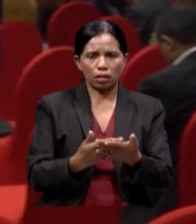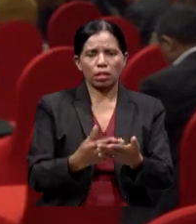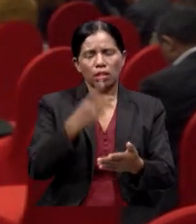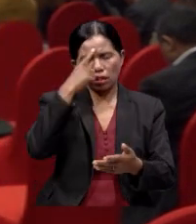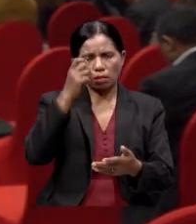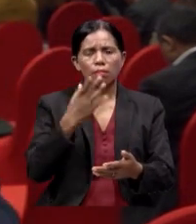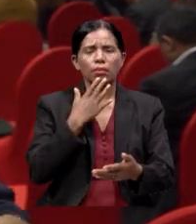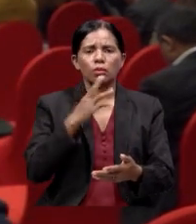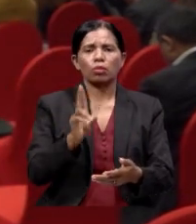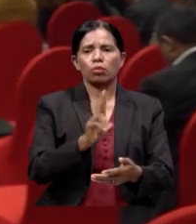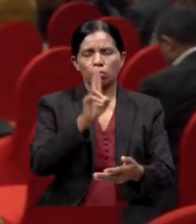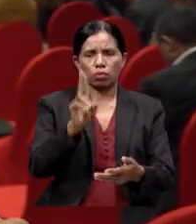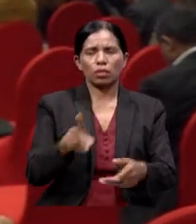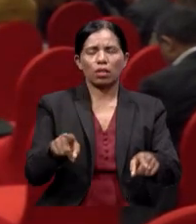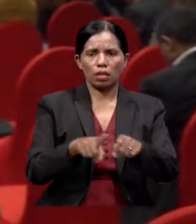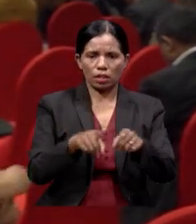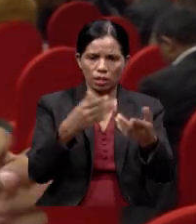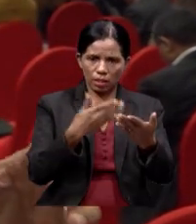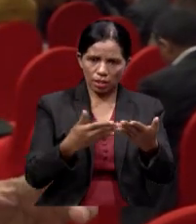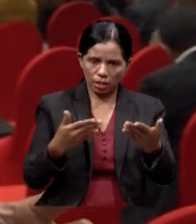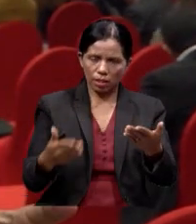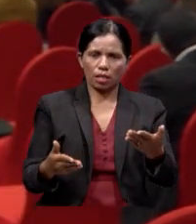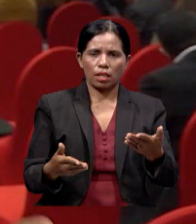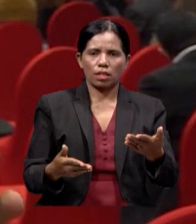utiliza nudar sasan